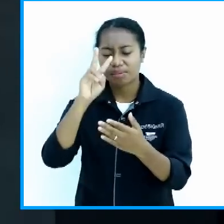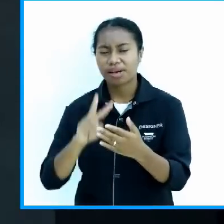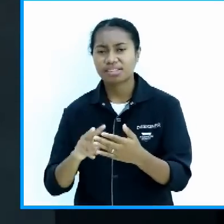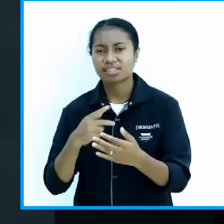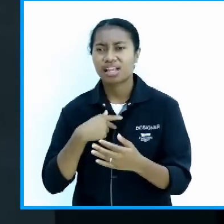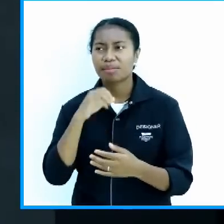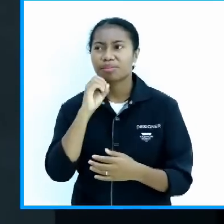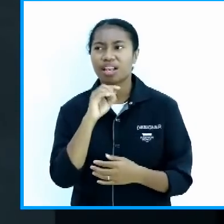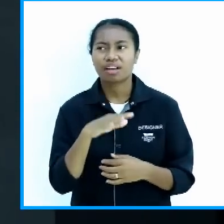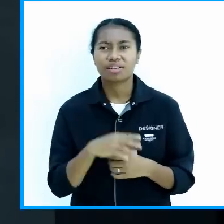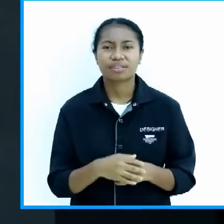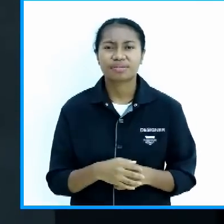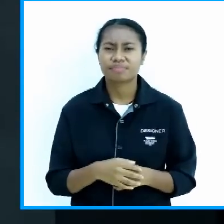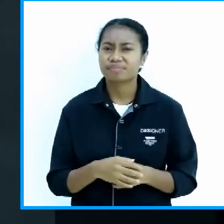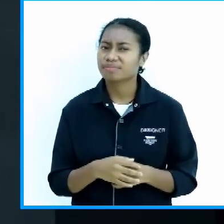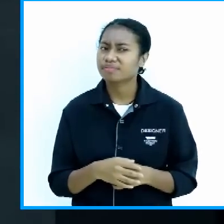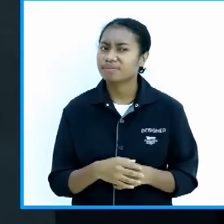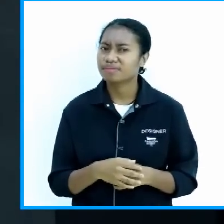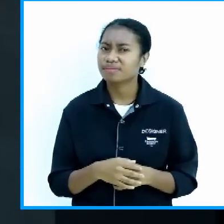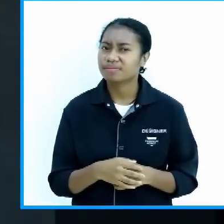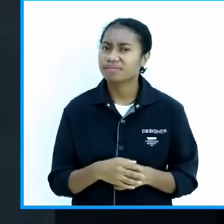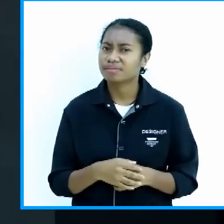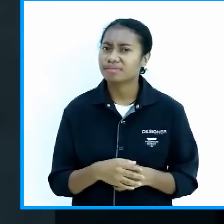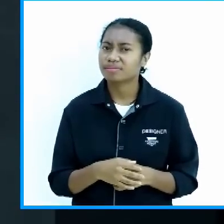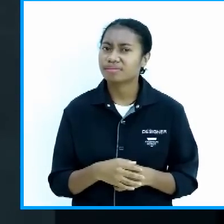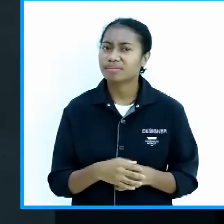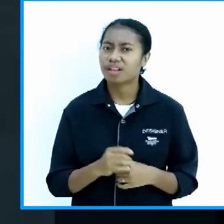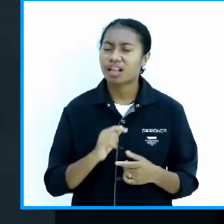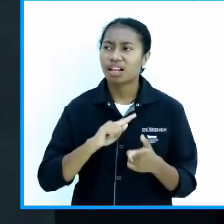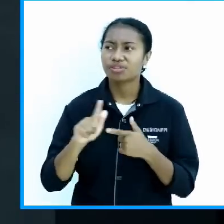Saya langsung terjemahkan ke bahasa Indonesia saja, slide berikut.